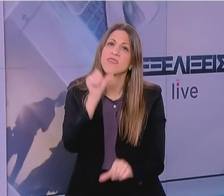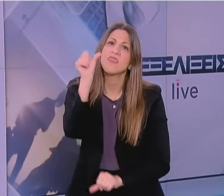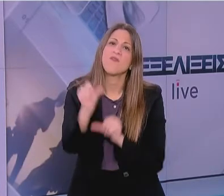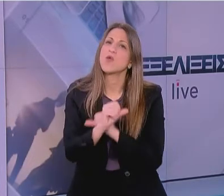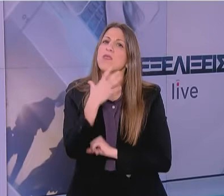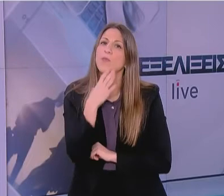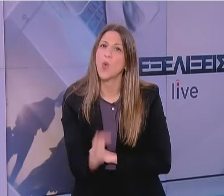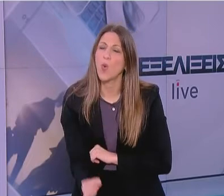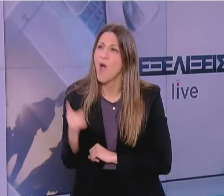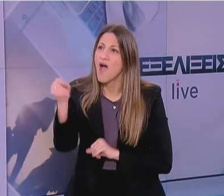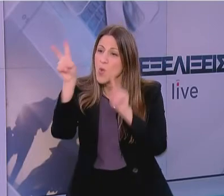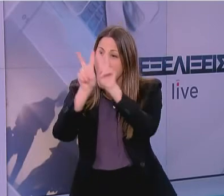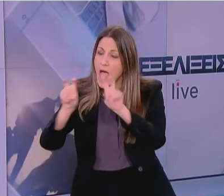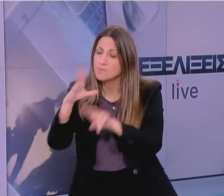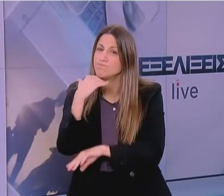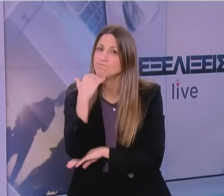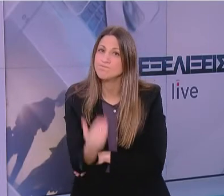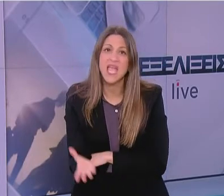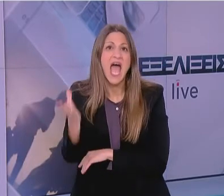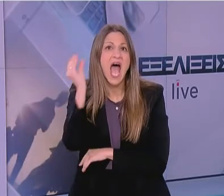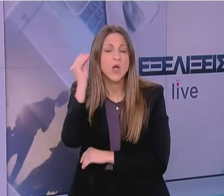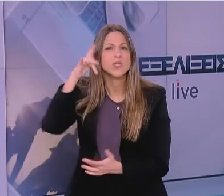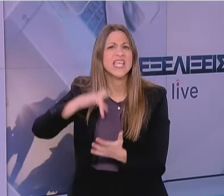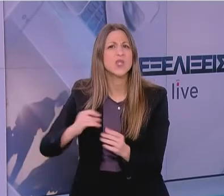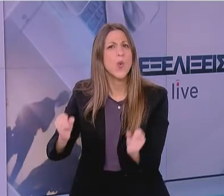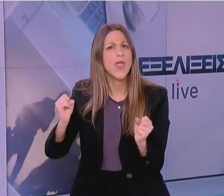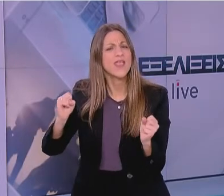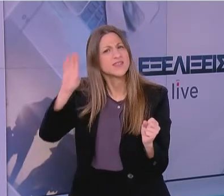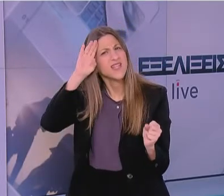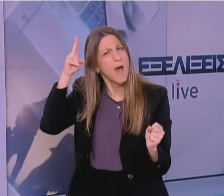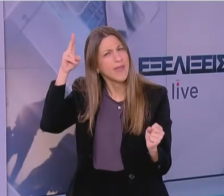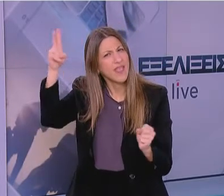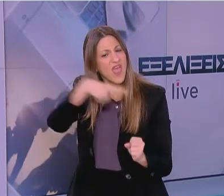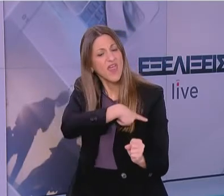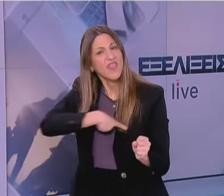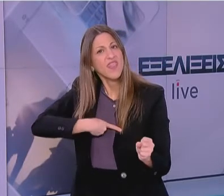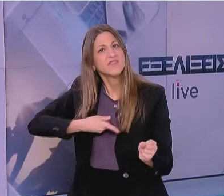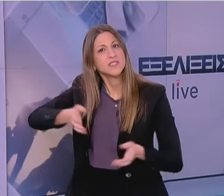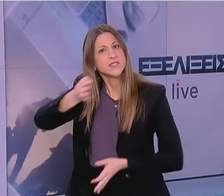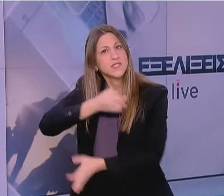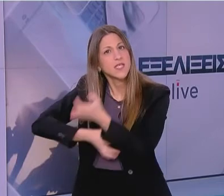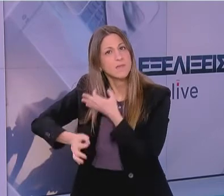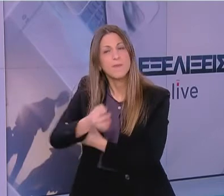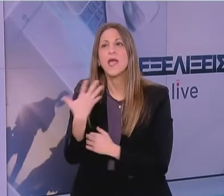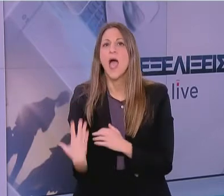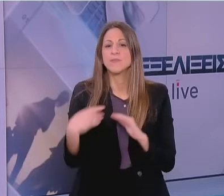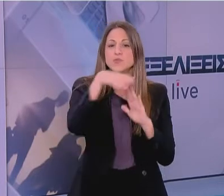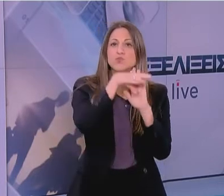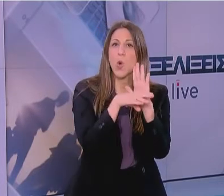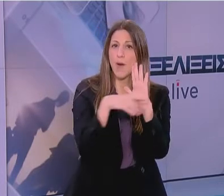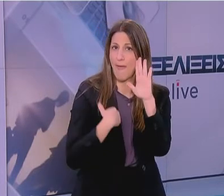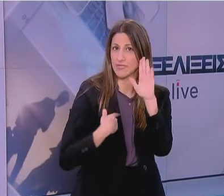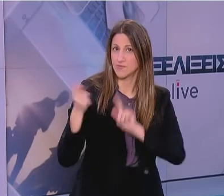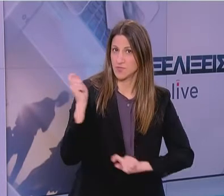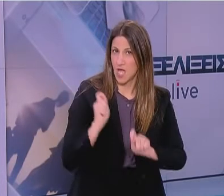ελέγχεται. Άκουσα από το Διευθυντή του Εθνικού Ιδρύματος Υγείας των Ηνωμένων Πολιτειών της Αμερικής πως δεν κάνουμε το χρονοδιάγραμμα εμείς.